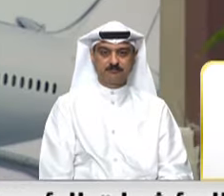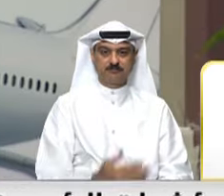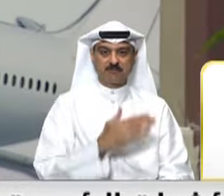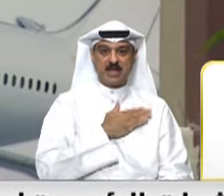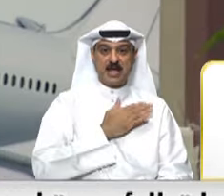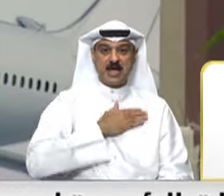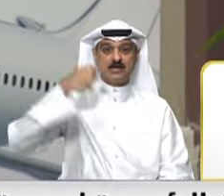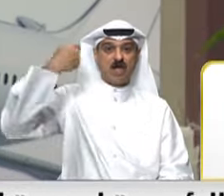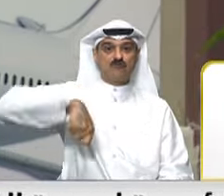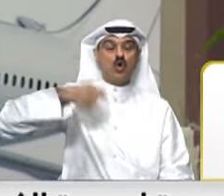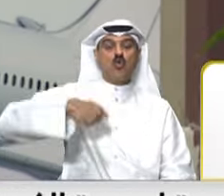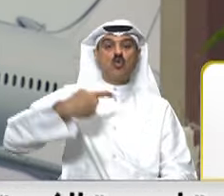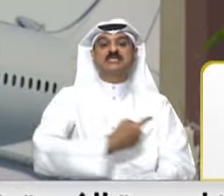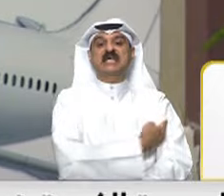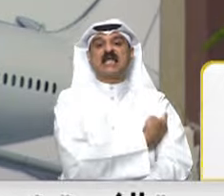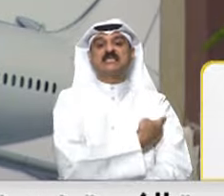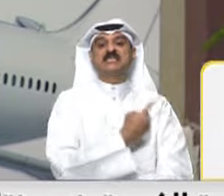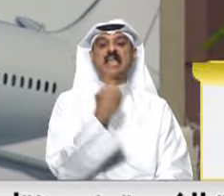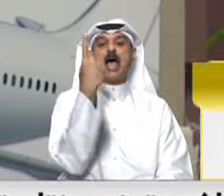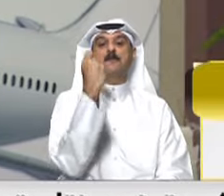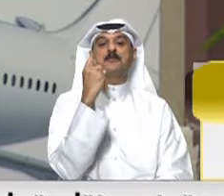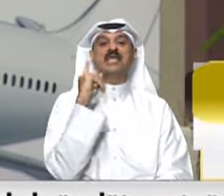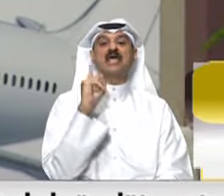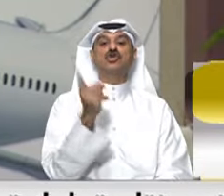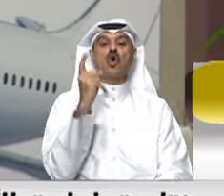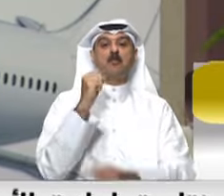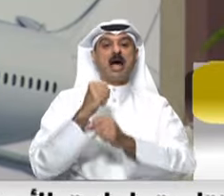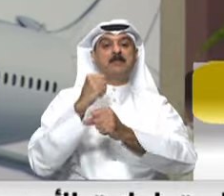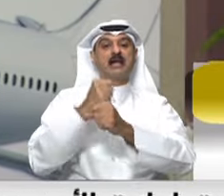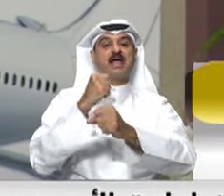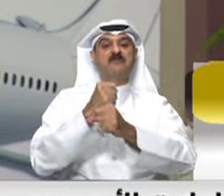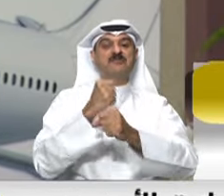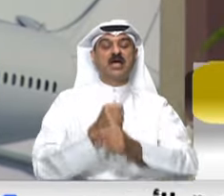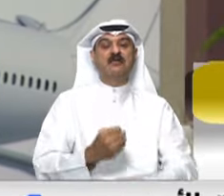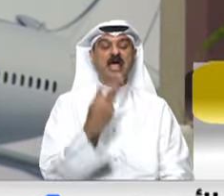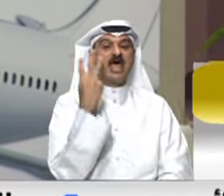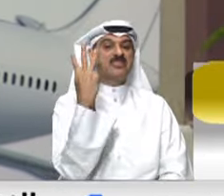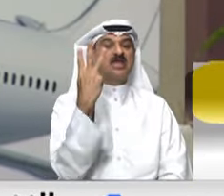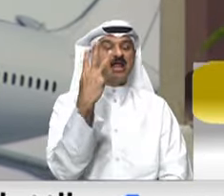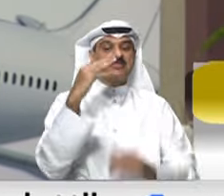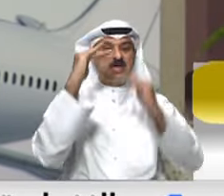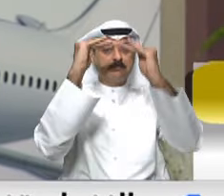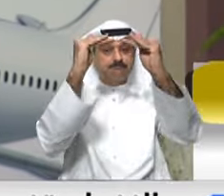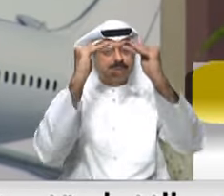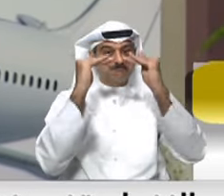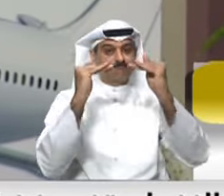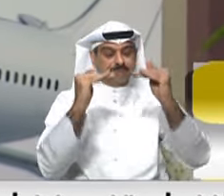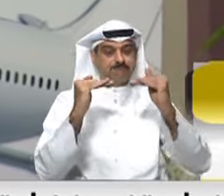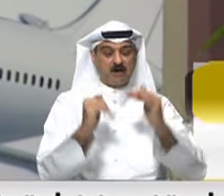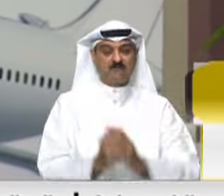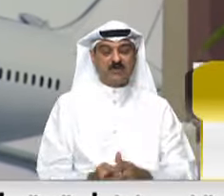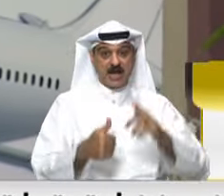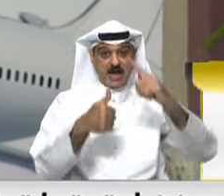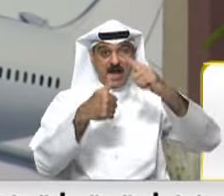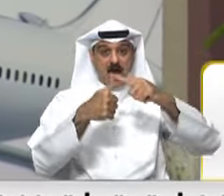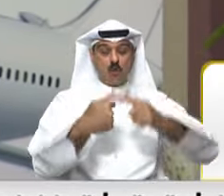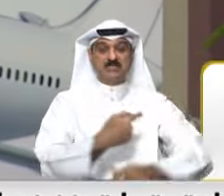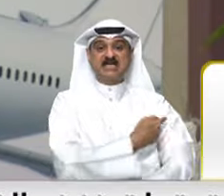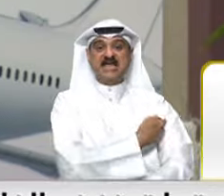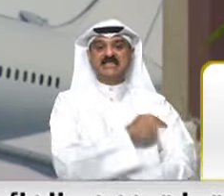عندنا في خلال خطه 100 يوم عمل هناك ثلاث مسارات المسار الاول هو الصحه الرقميه